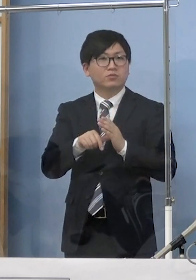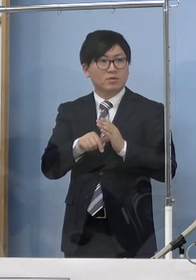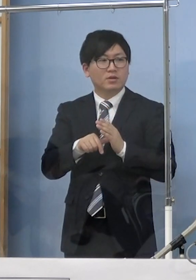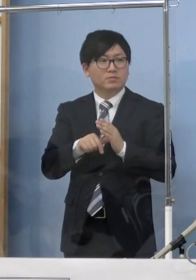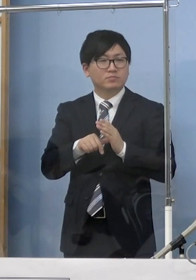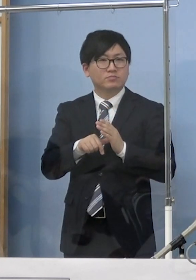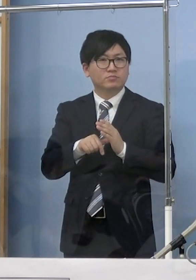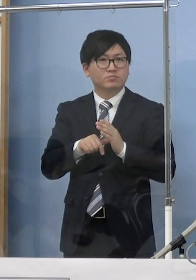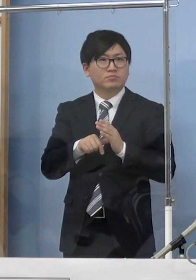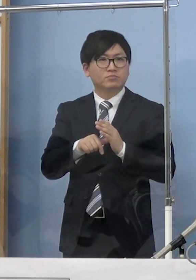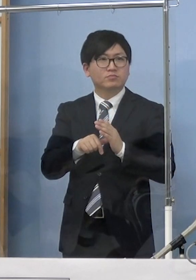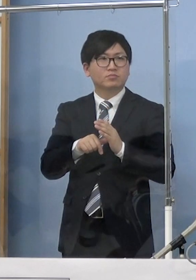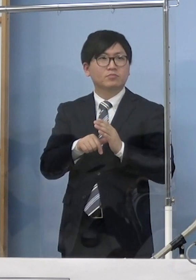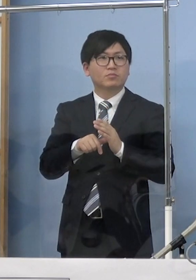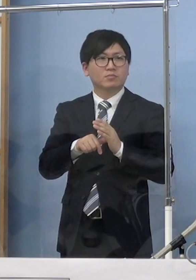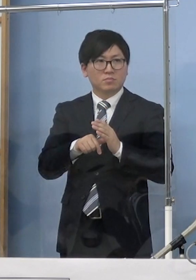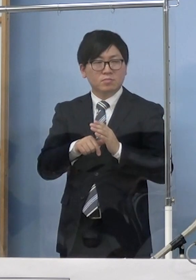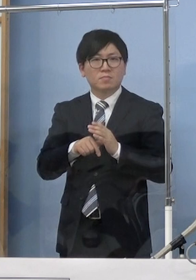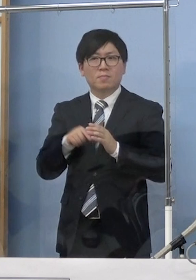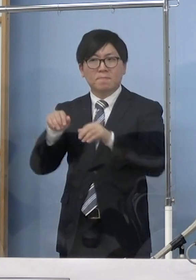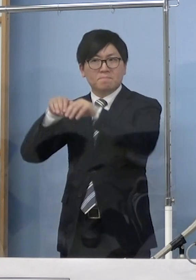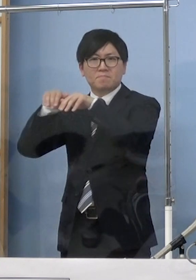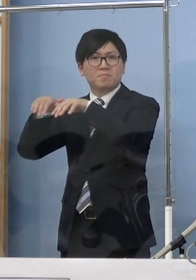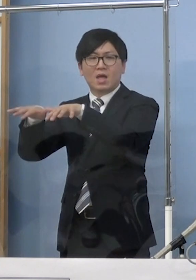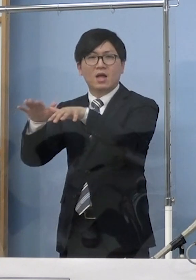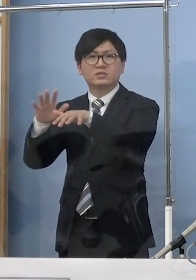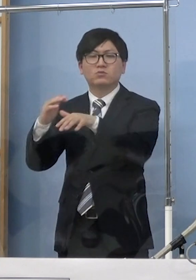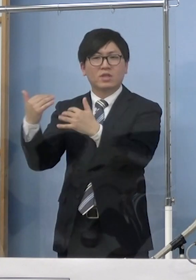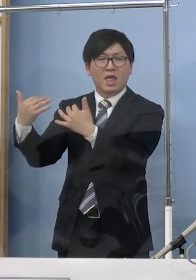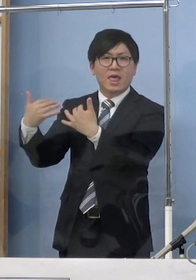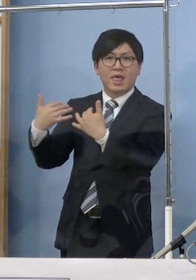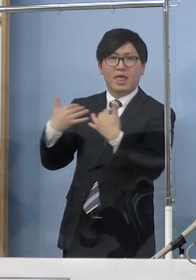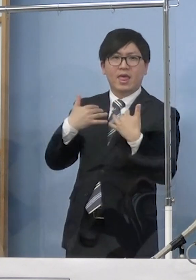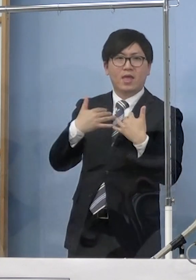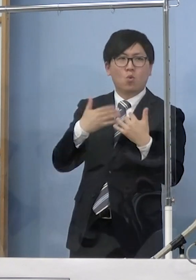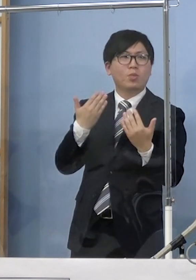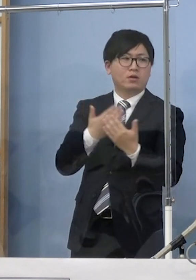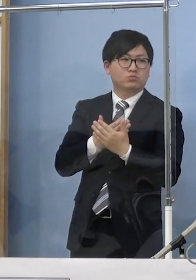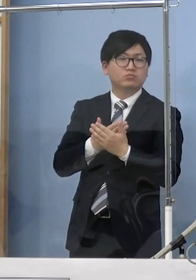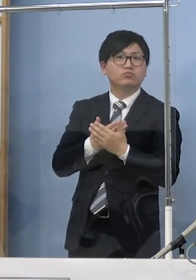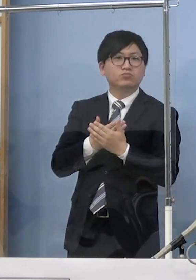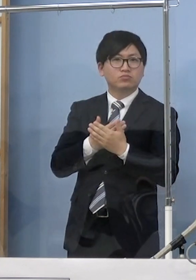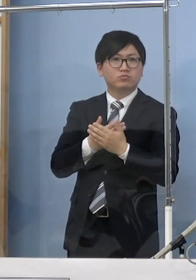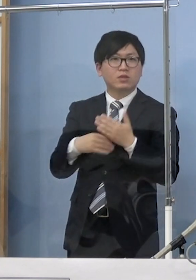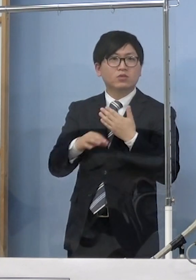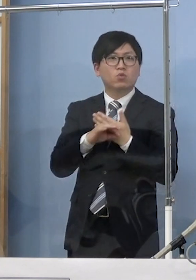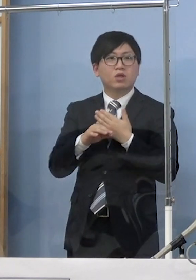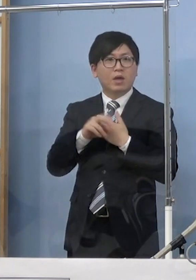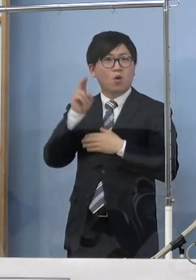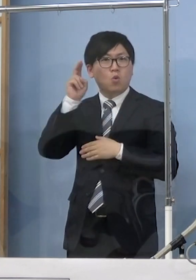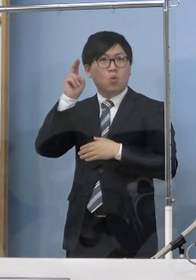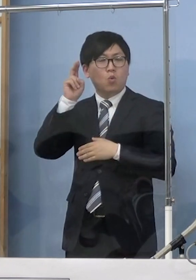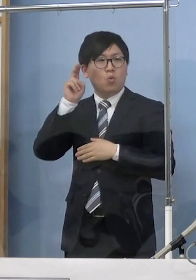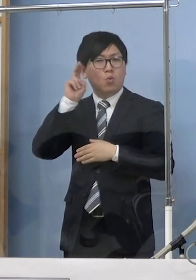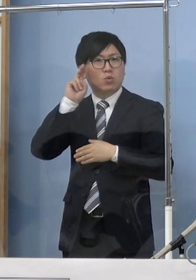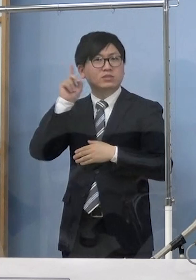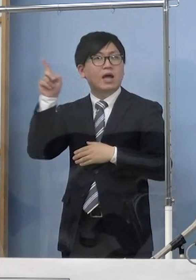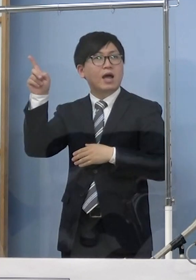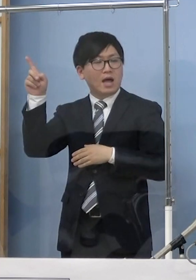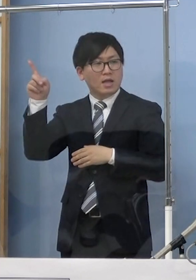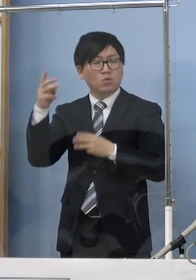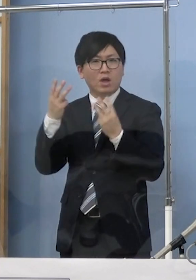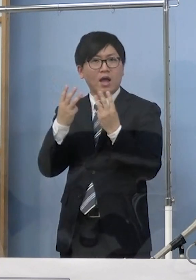果を受けるということがあって、当然大阪が例えばゼロになるということにな